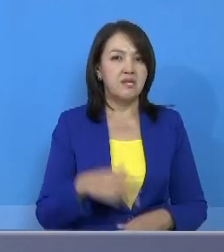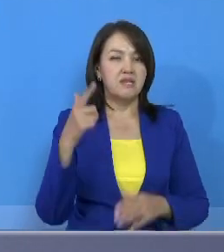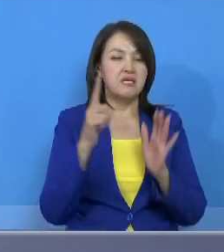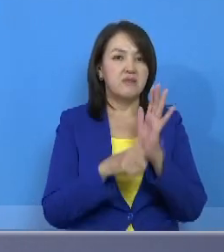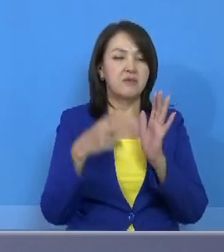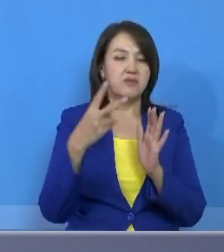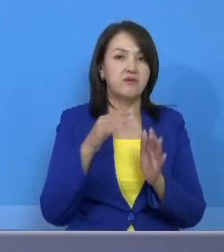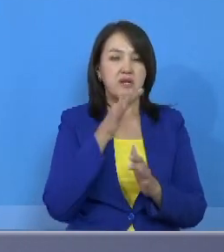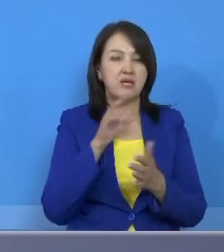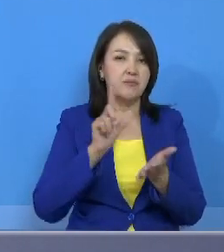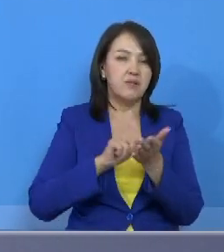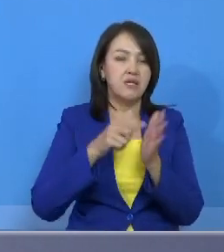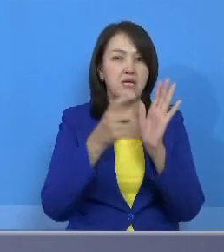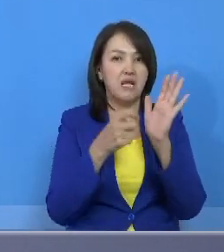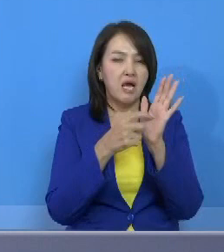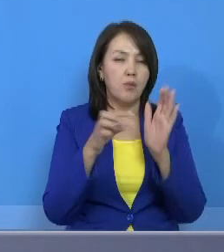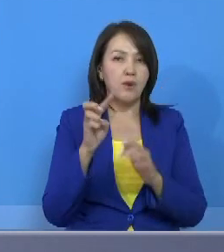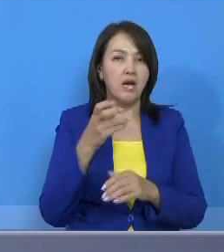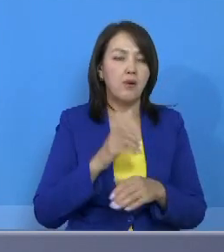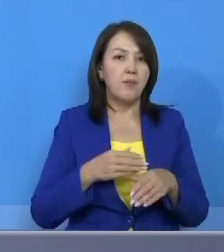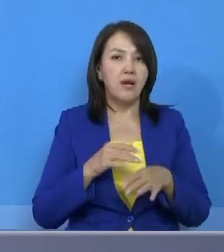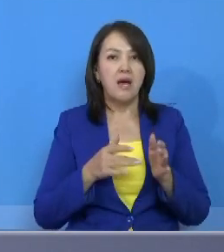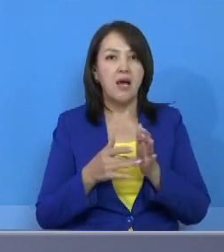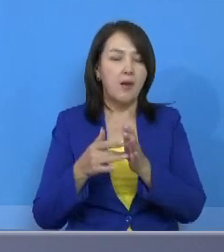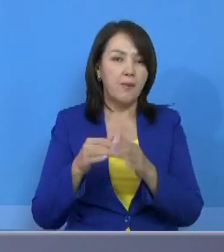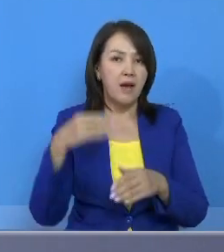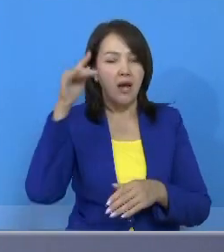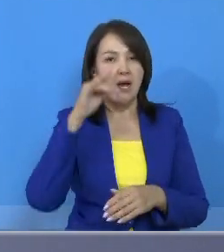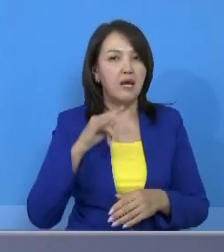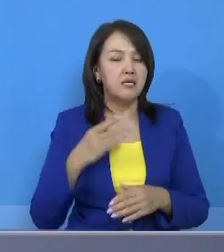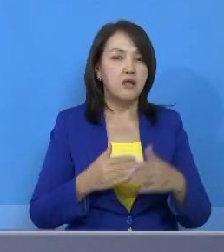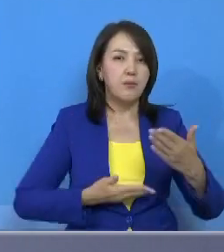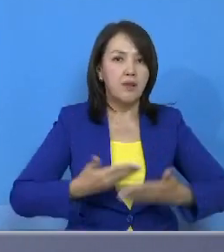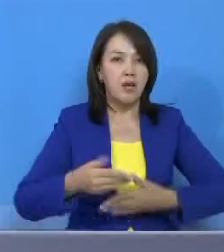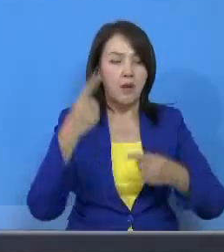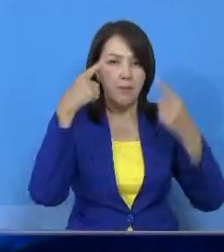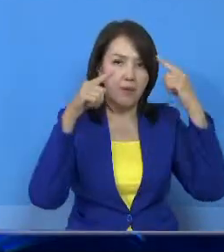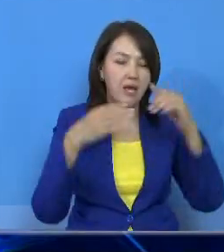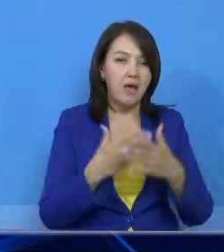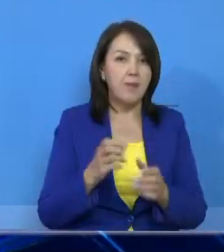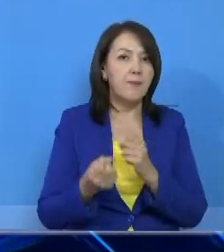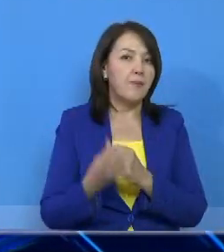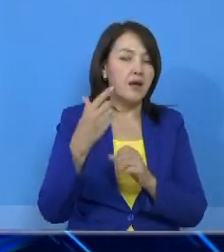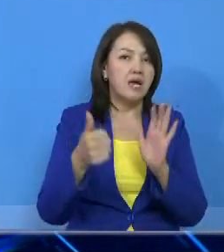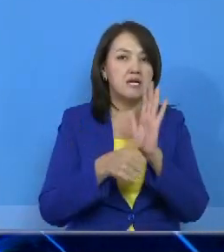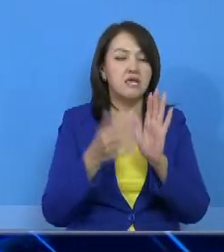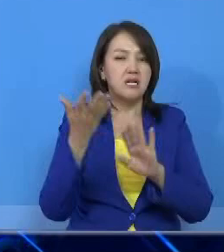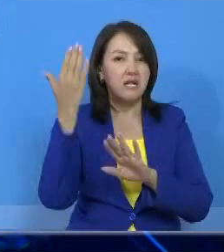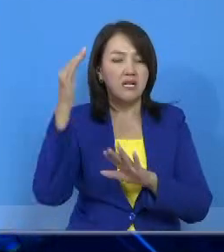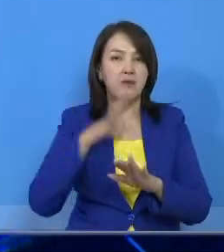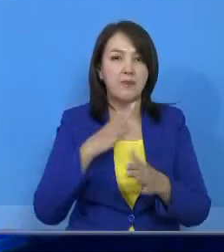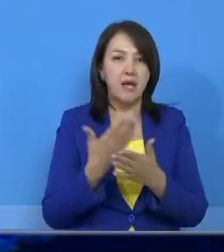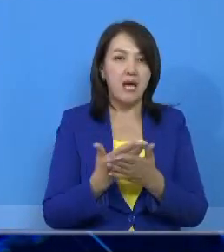72-летний пенсионер из Караганды Сарсенбай Котырашев путешествует по Казахстану пешком. Идея такого похода у него возникла еще 6 лет назад,